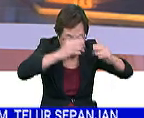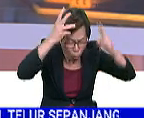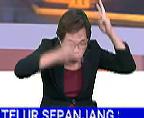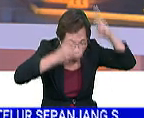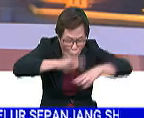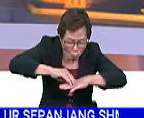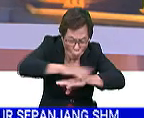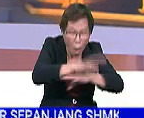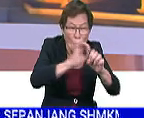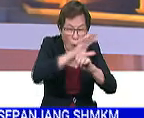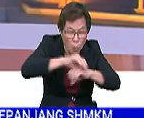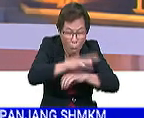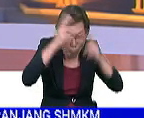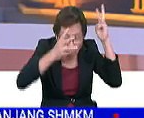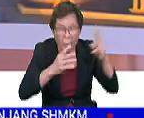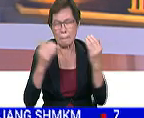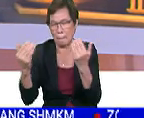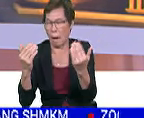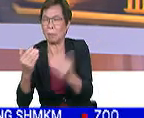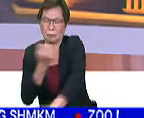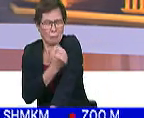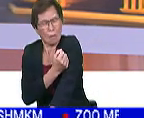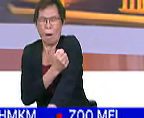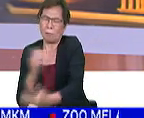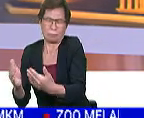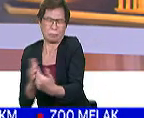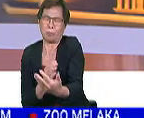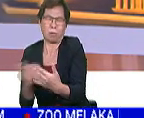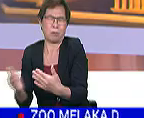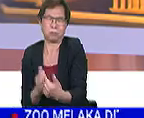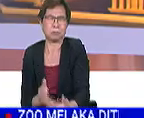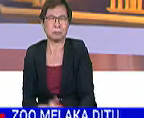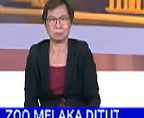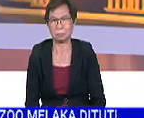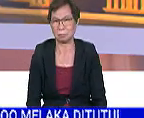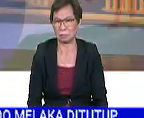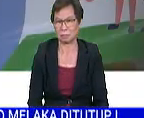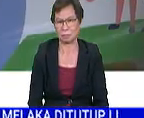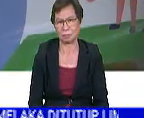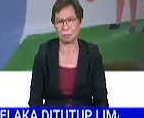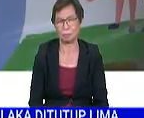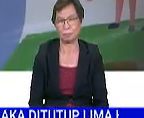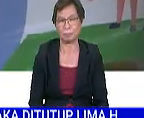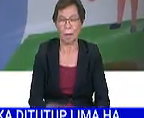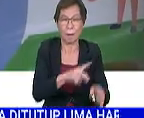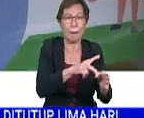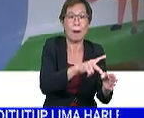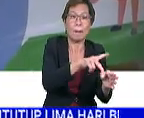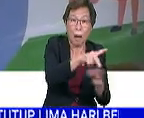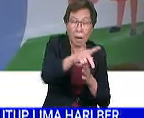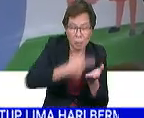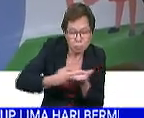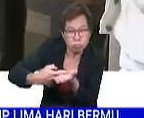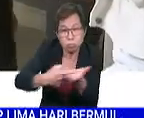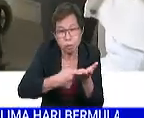terhadap jangkitan covid-19 berbanding menyempitkan tumpuan kepada vaksin pakar perundingediatrik